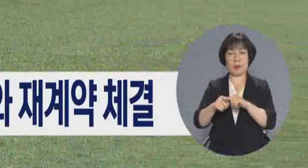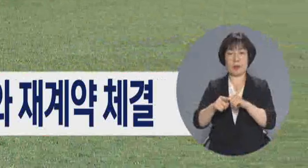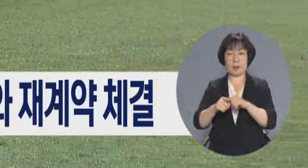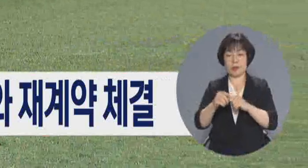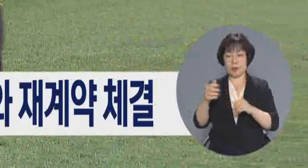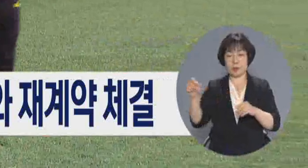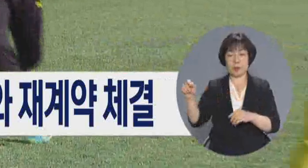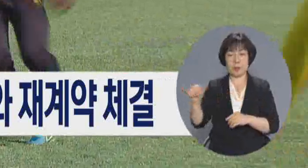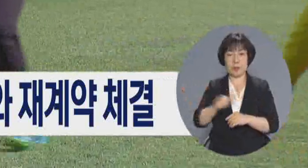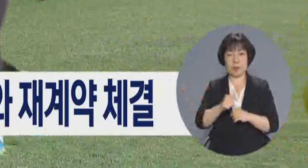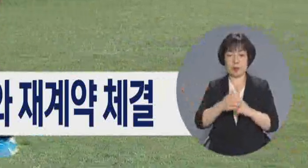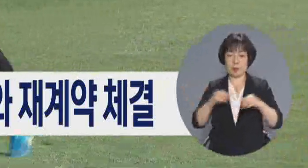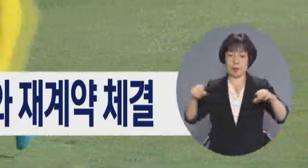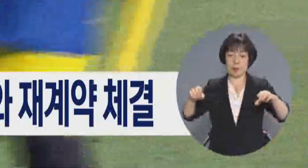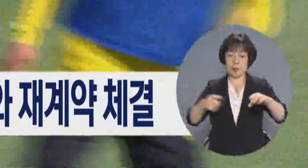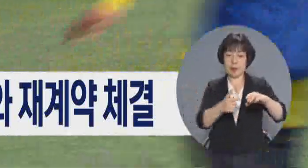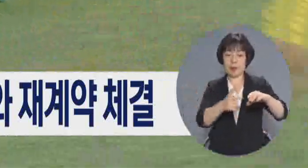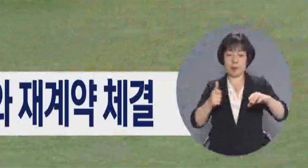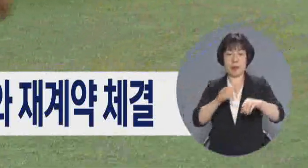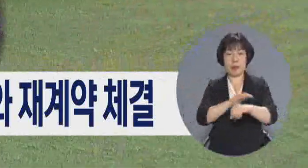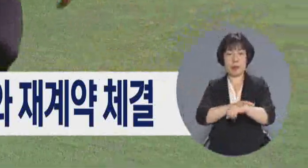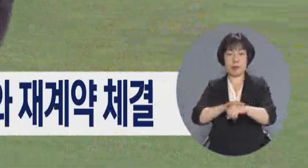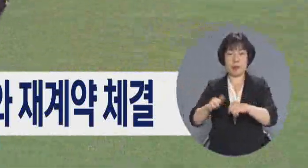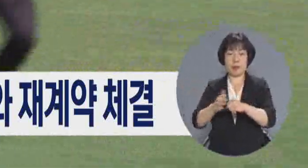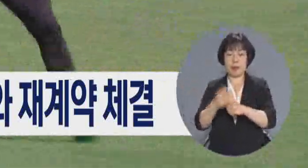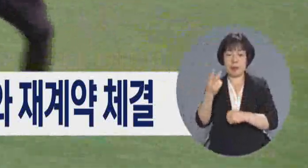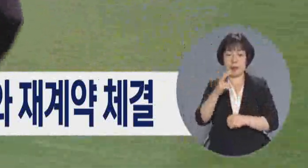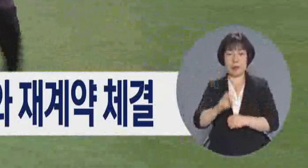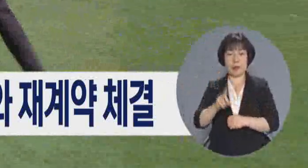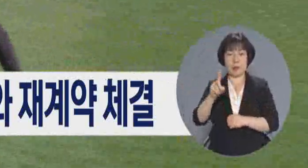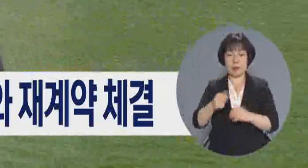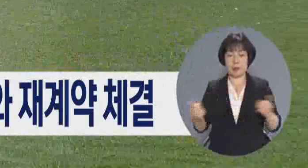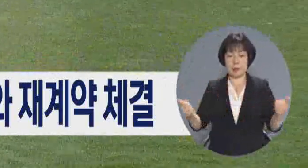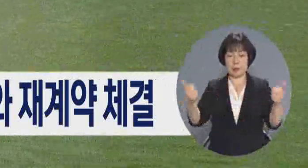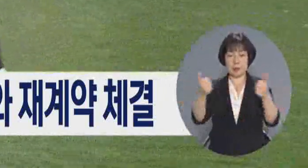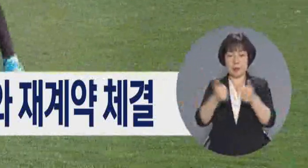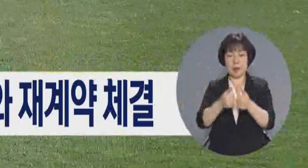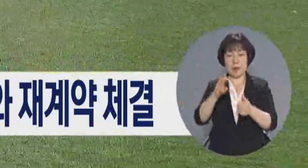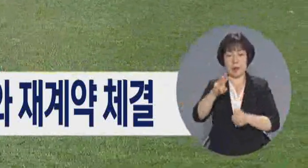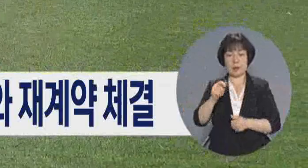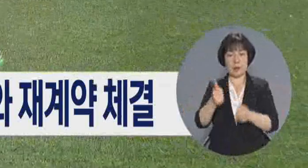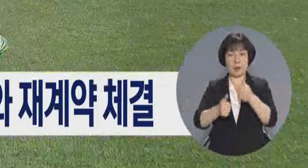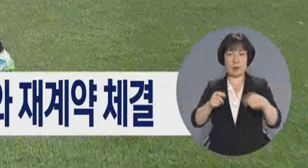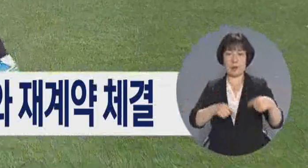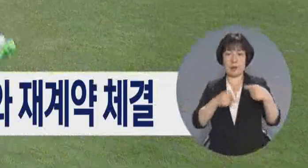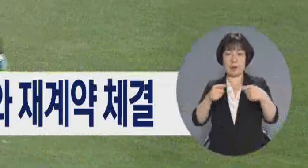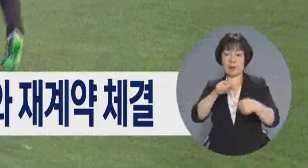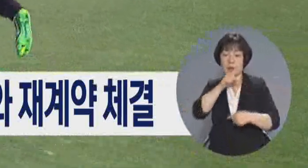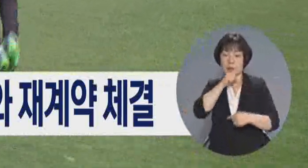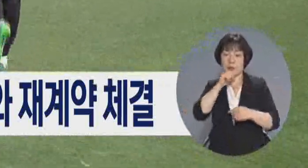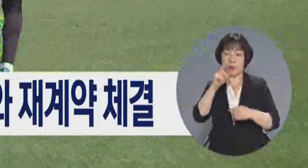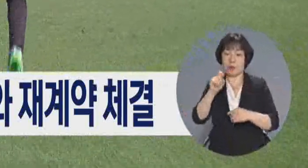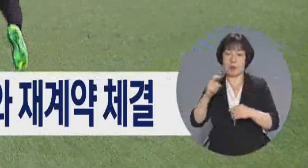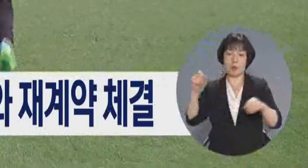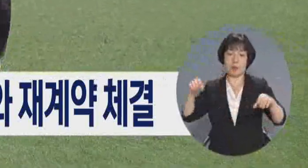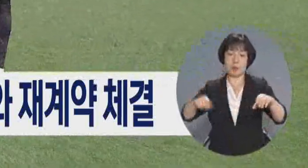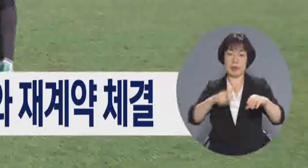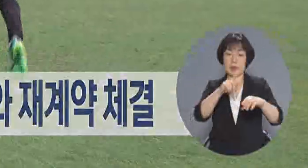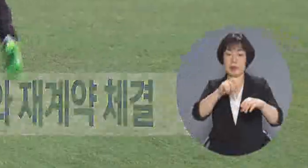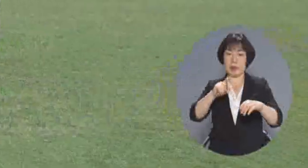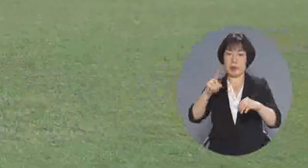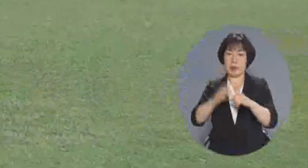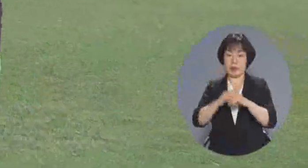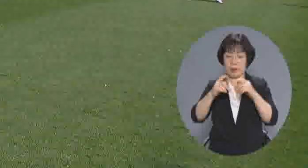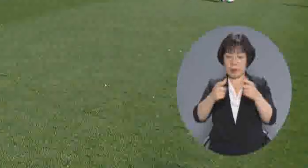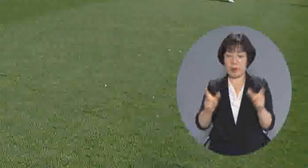뛰어난 스피드와 골 결정력을 가지고 있으며 2021 리그에서 31경기에 출전해 11골 3개 도움으로 팀